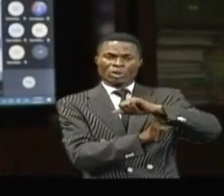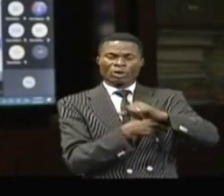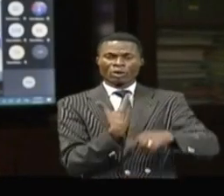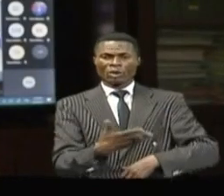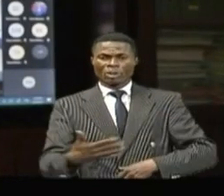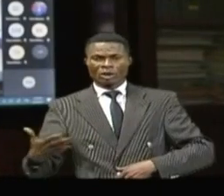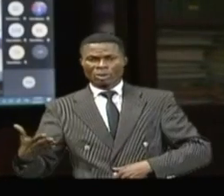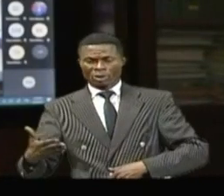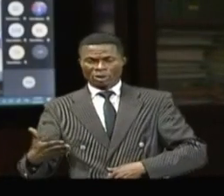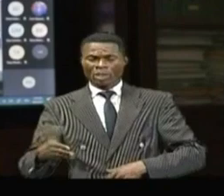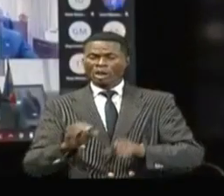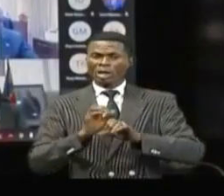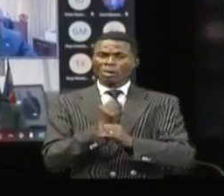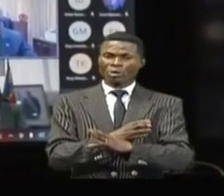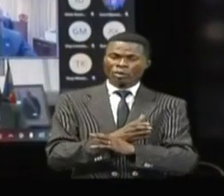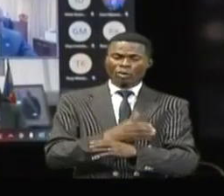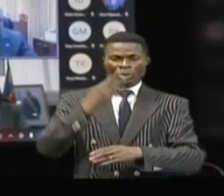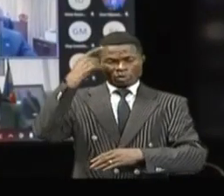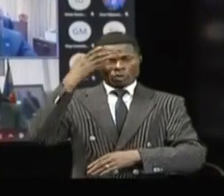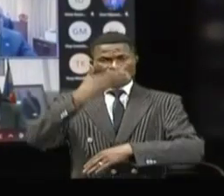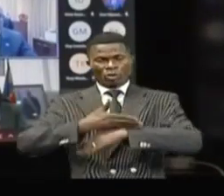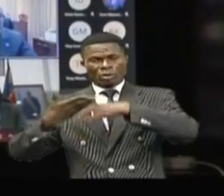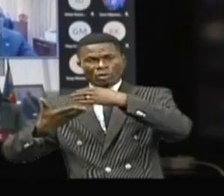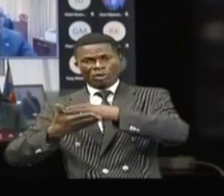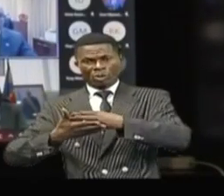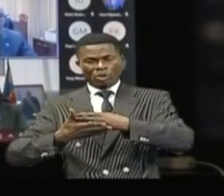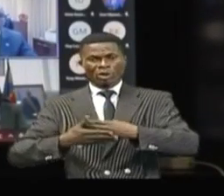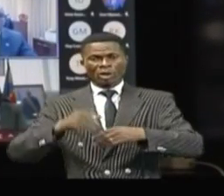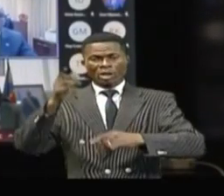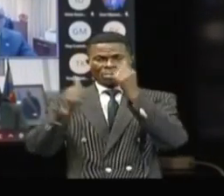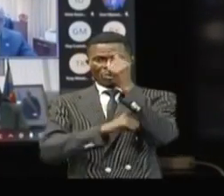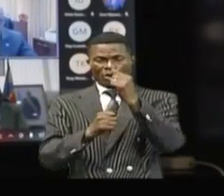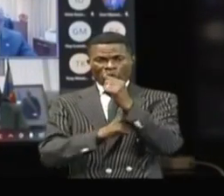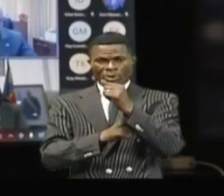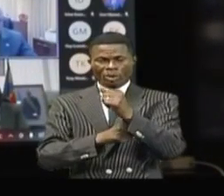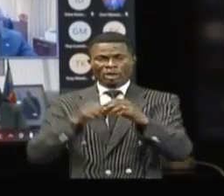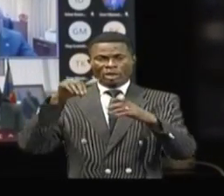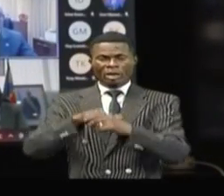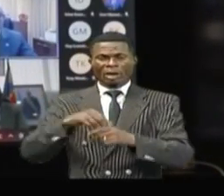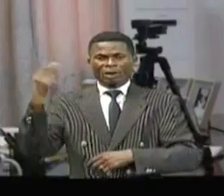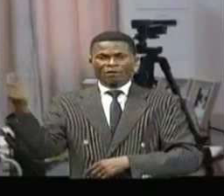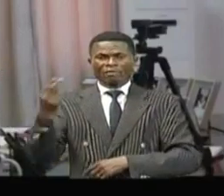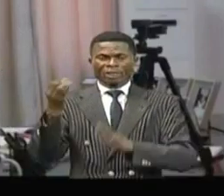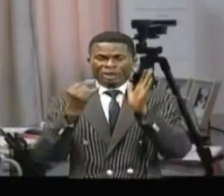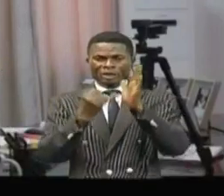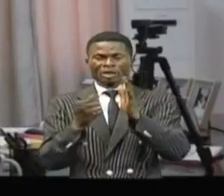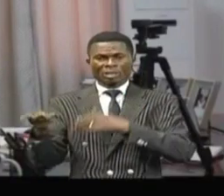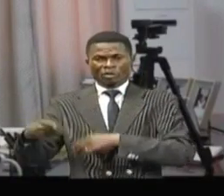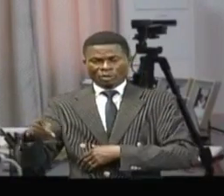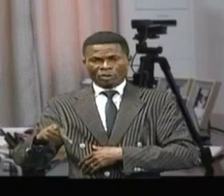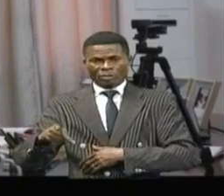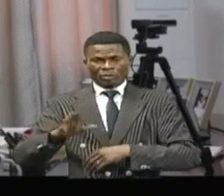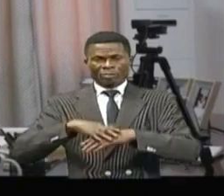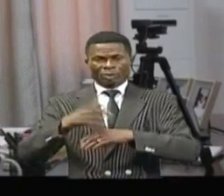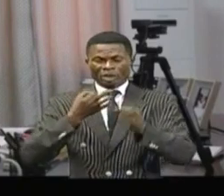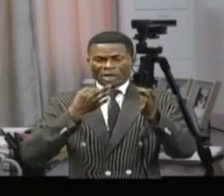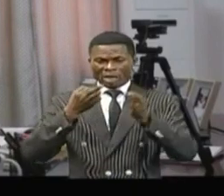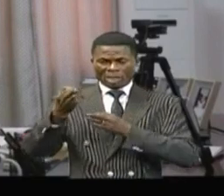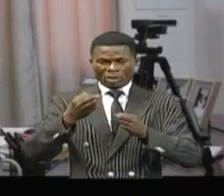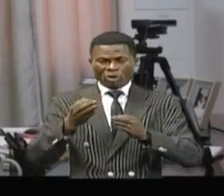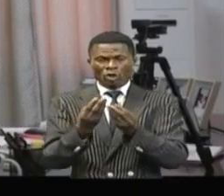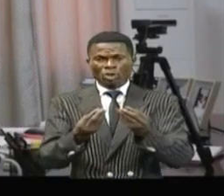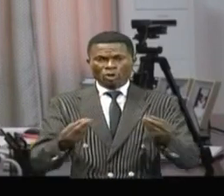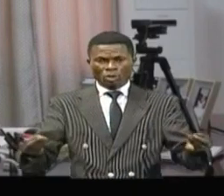matériaux indispensables de construction des habitats décents dans les 26 provinces. Après avoir décliné les